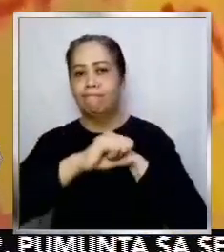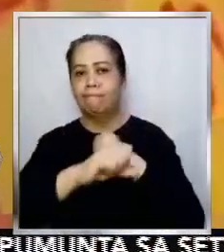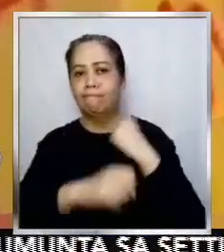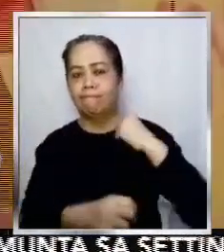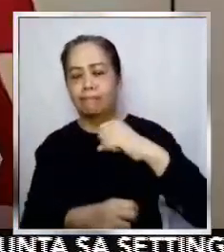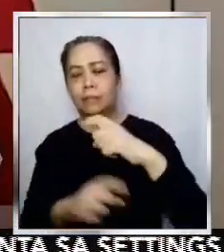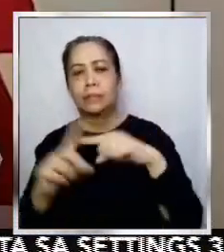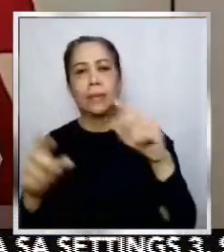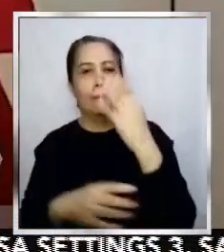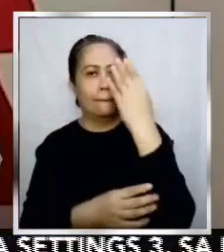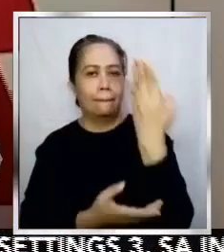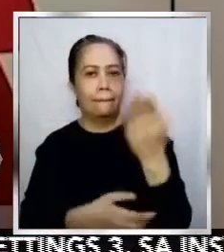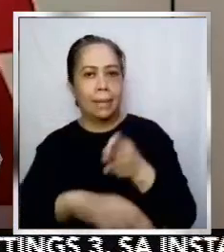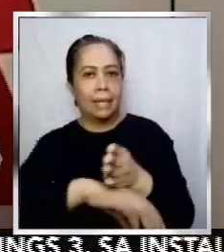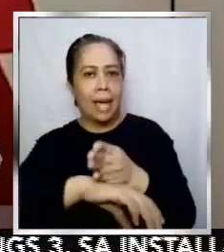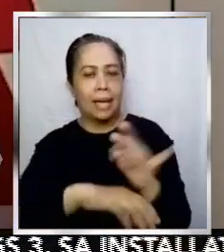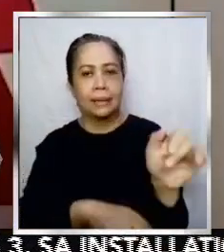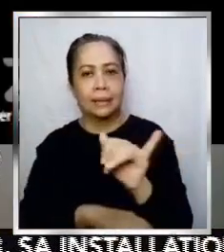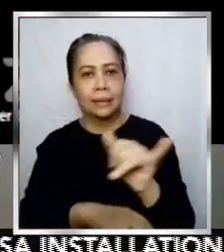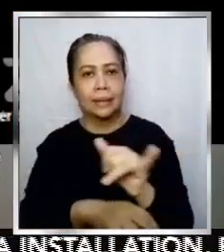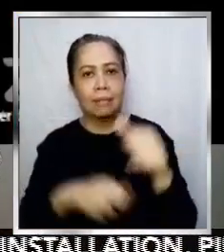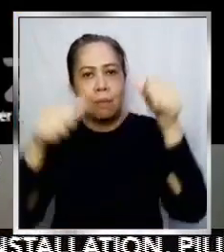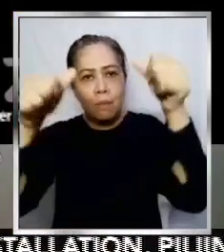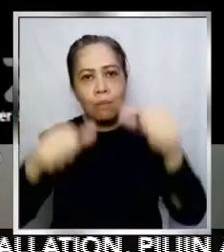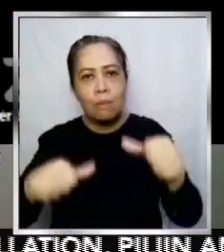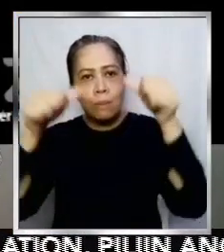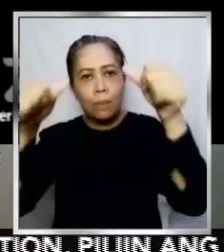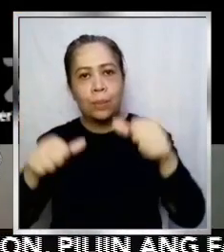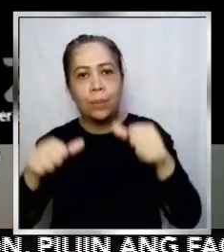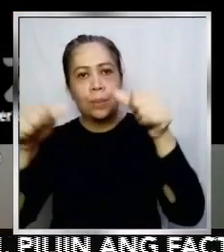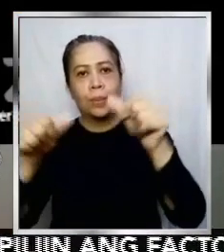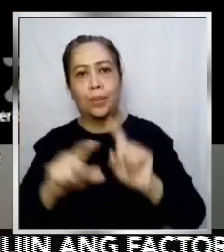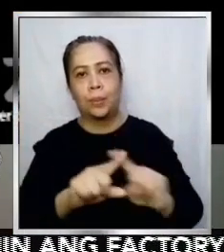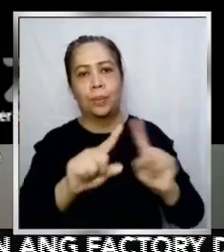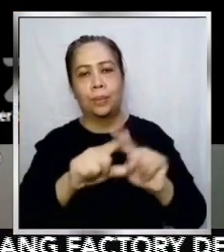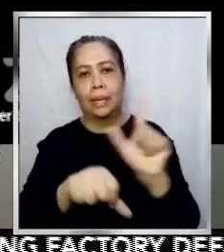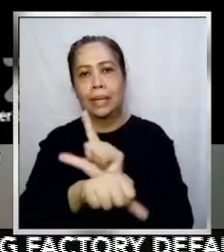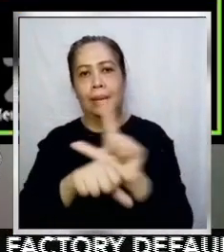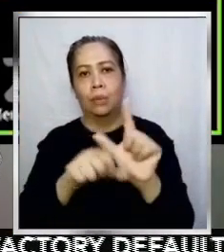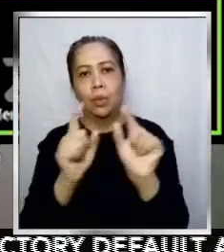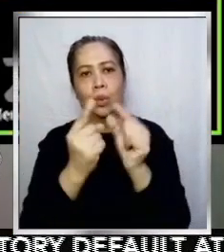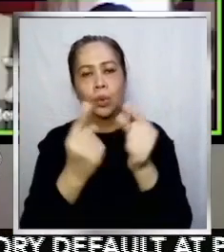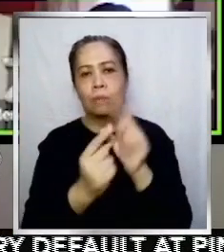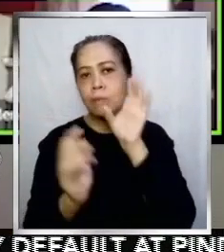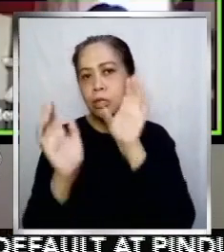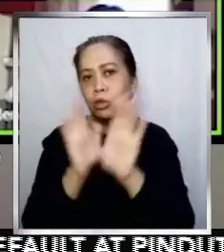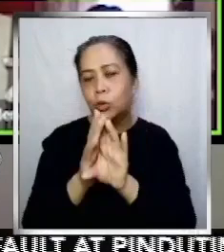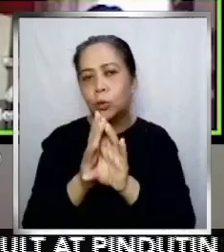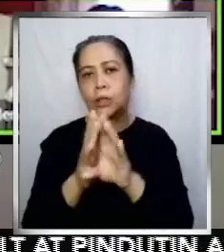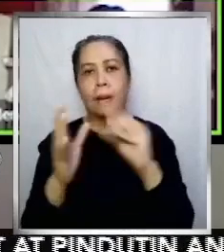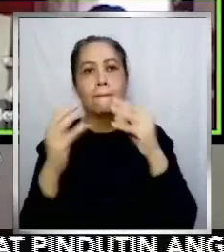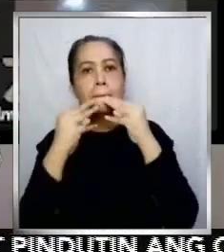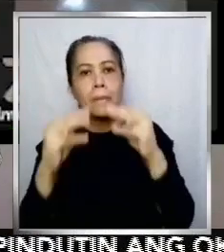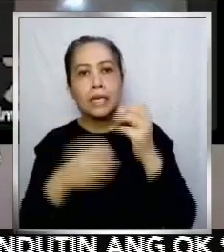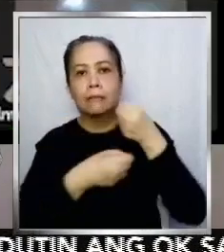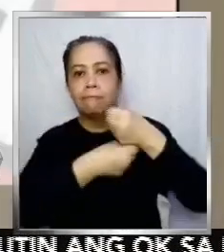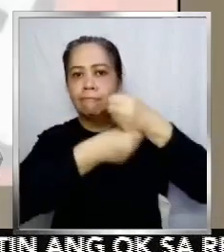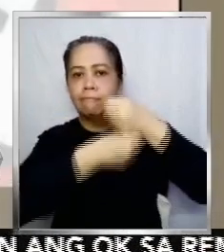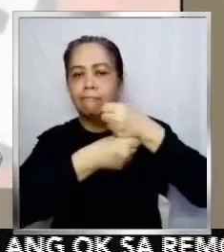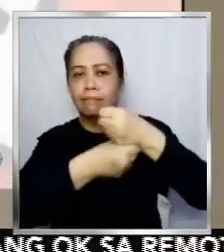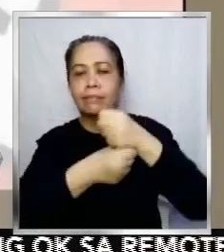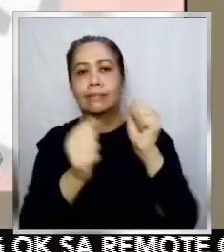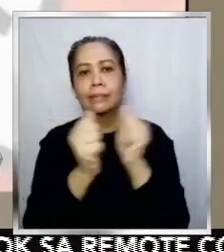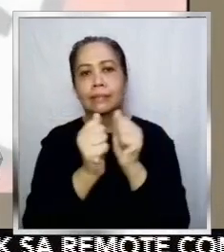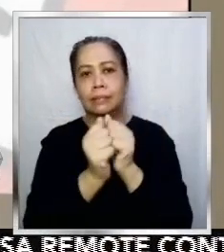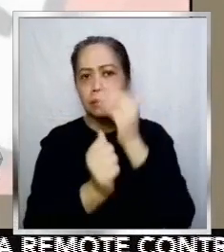kung saan sama-samang nag-post sa social media ang ilang labor group na mga picture at mensahe ng protesta. Kabilang sa hiling ng iba't